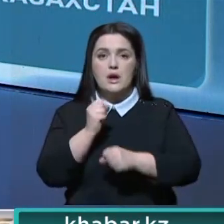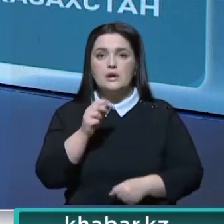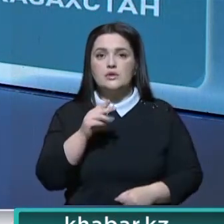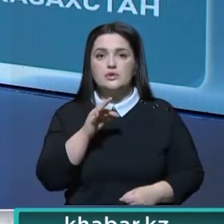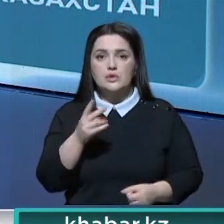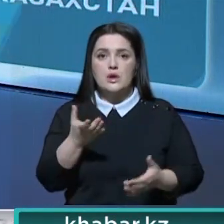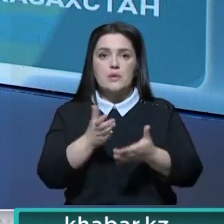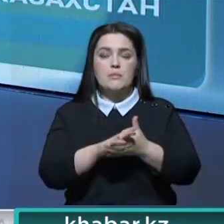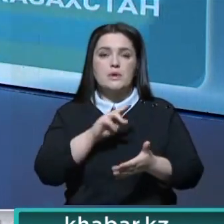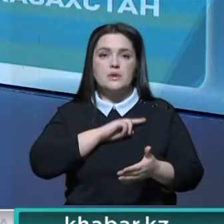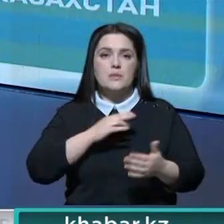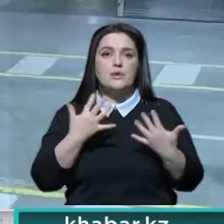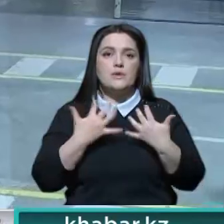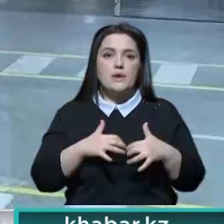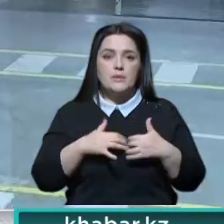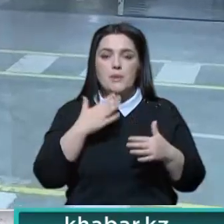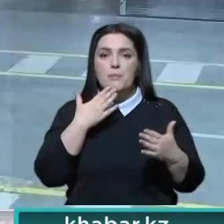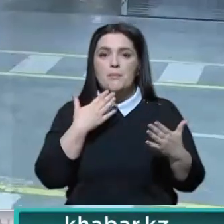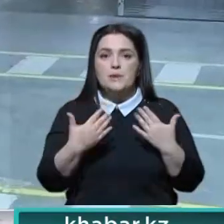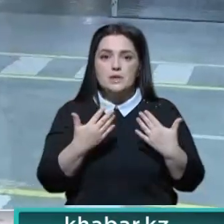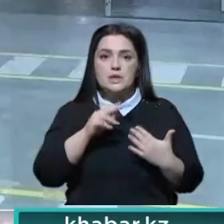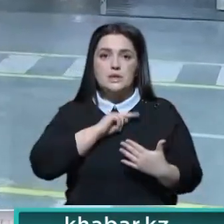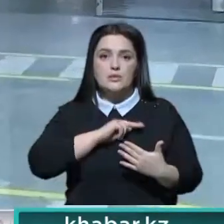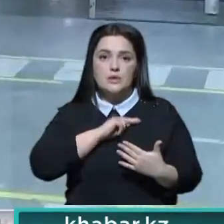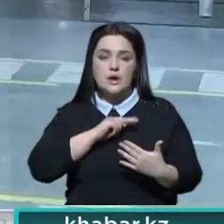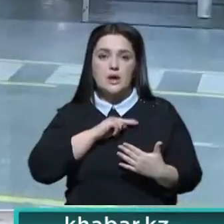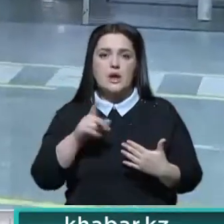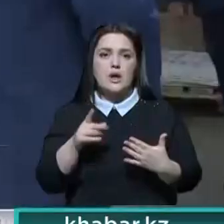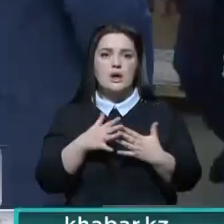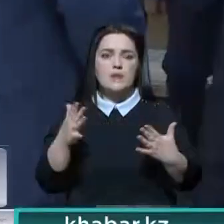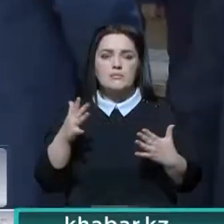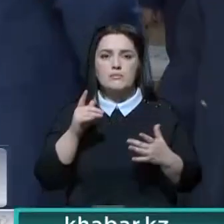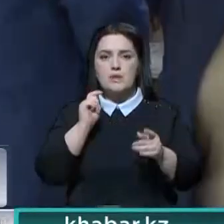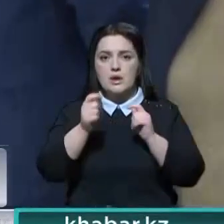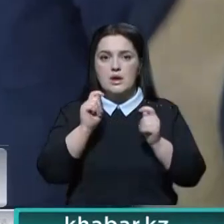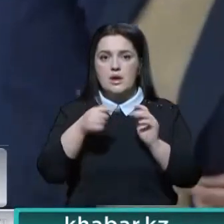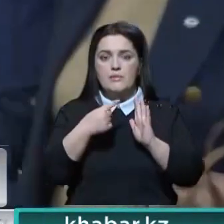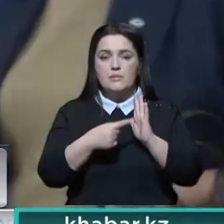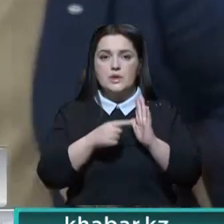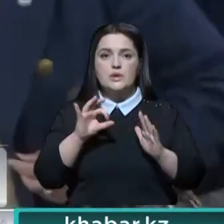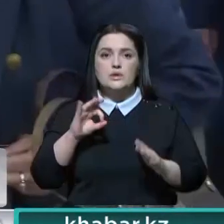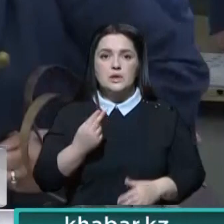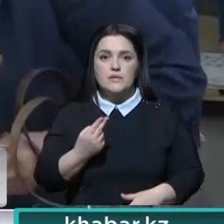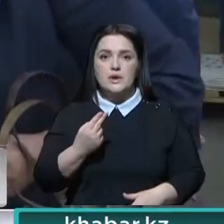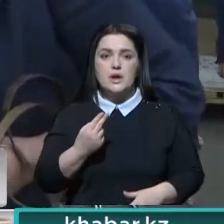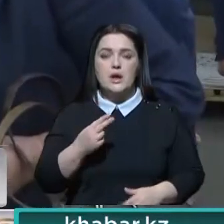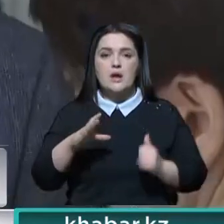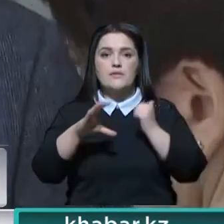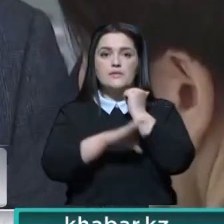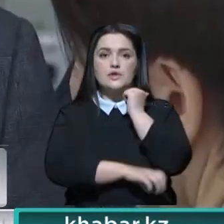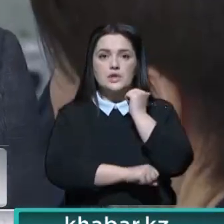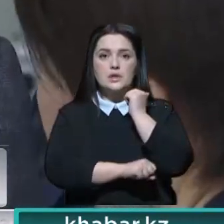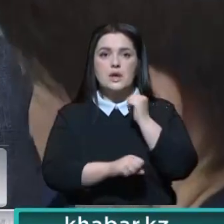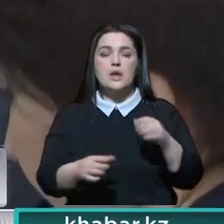человек. Ак-Жоловцы ознакомились с ходом работы фабрики, пообщались с сотрудниками. Они в основном задавали вопросы социального характера.